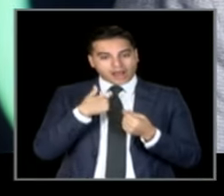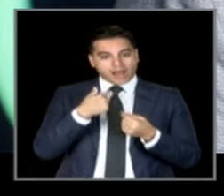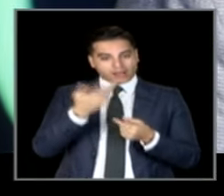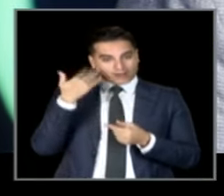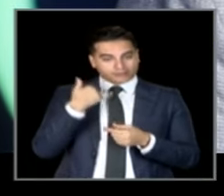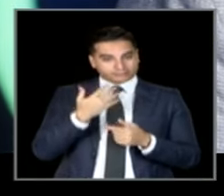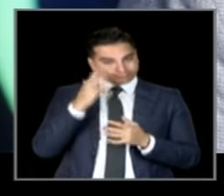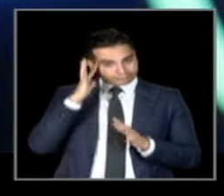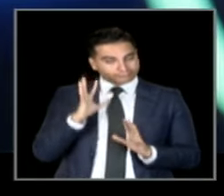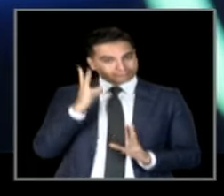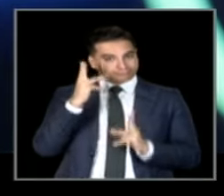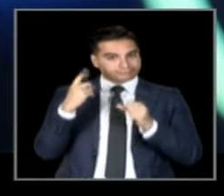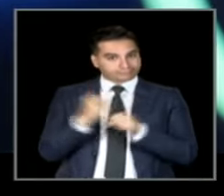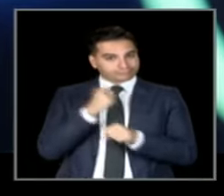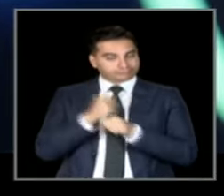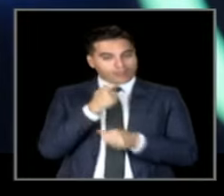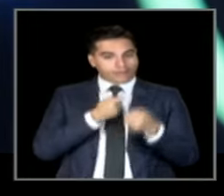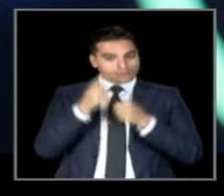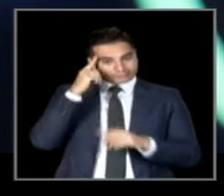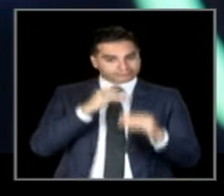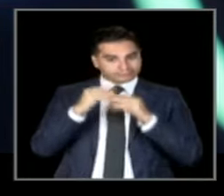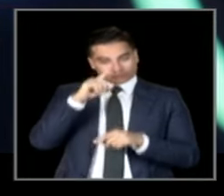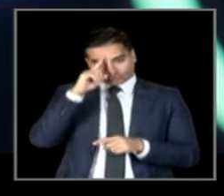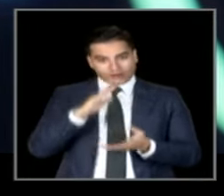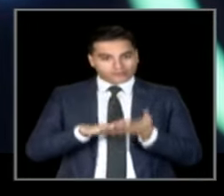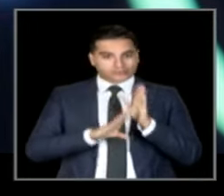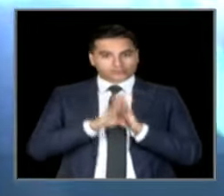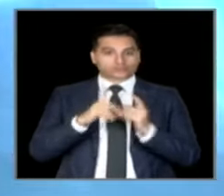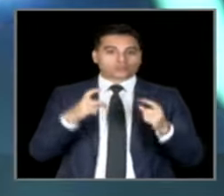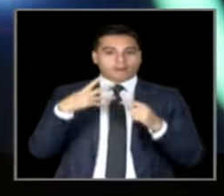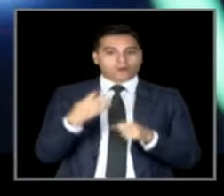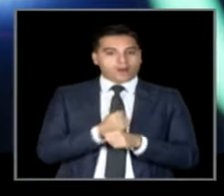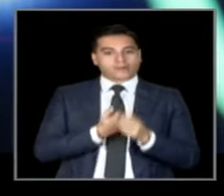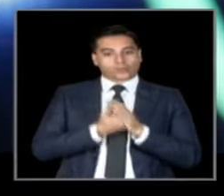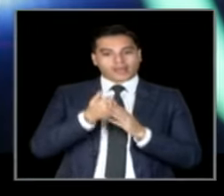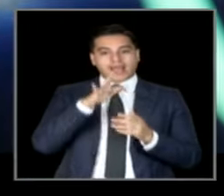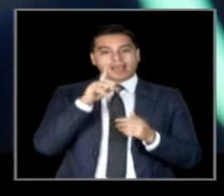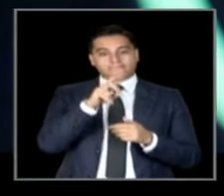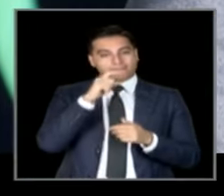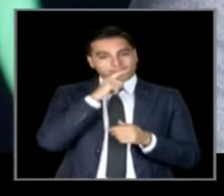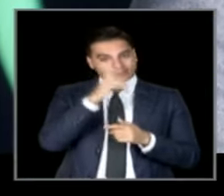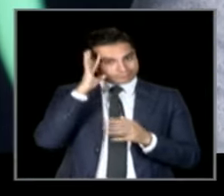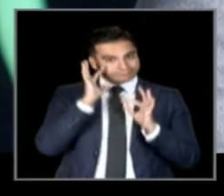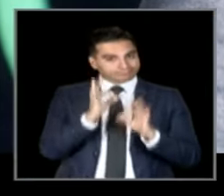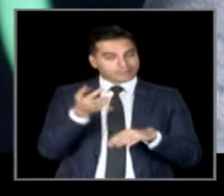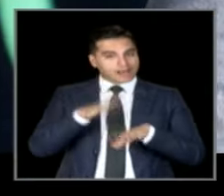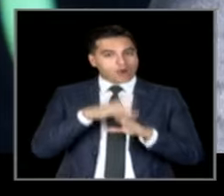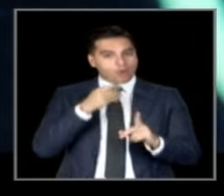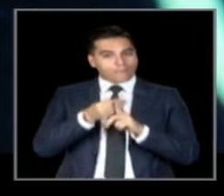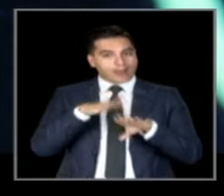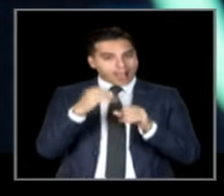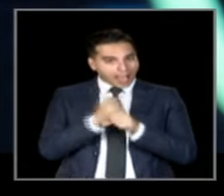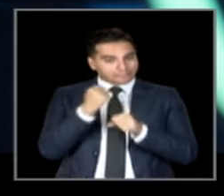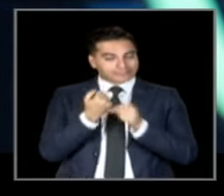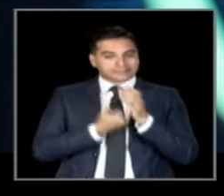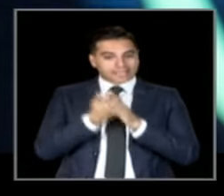قدرنا نطور من مستوانا بشكل أحسن، وإن شاء الله يكون سبب في تأهلنا النهاردة دور الأربعة ويعمل أداء كويس. هبة إنسانة طموحة وشغوفة جدا، بتحب الحاجة اللي بتعملها،